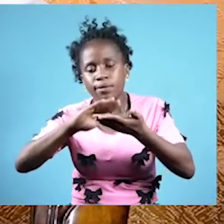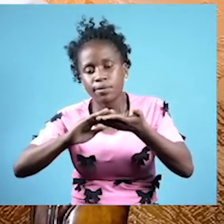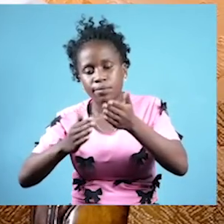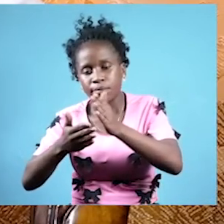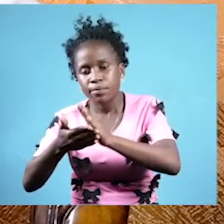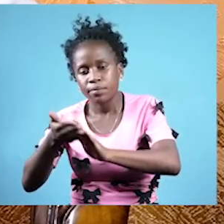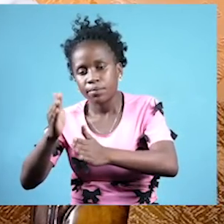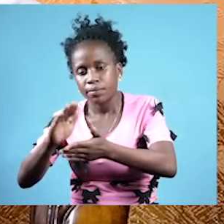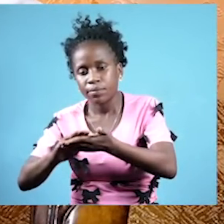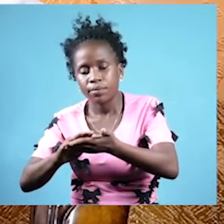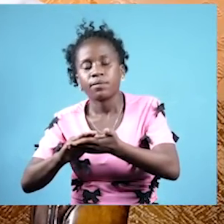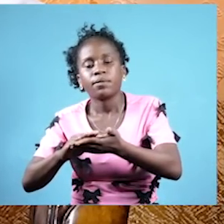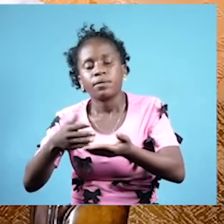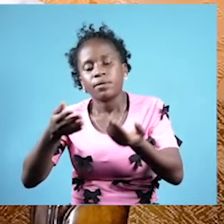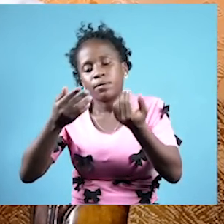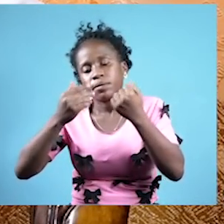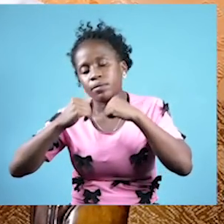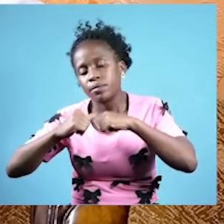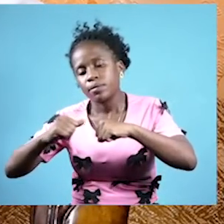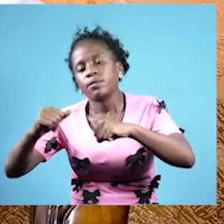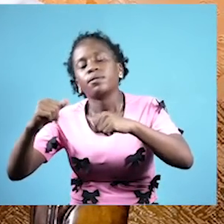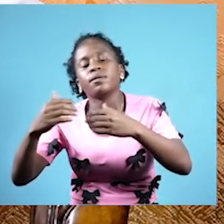mwenye dhamira njema